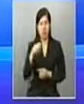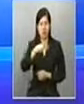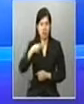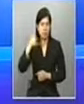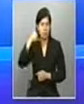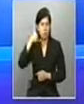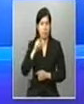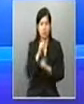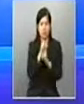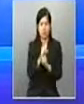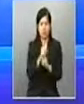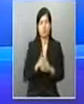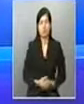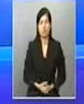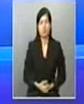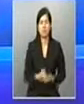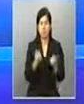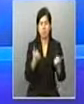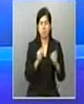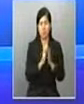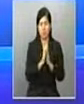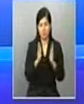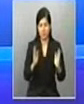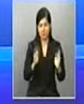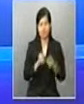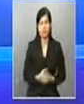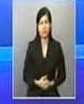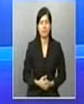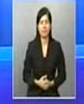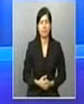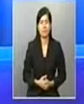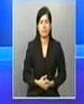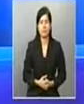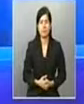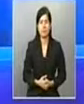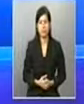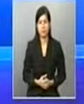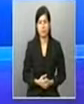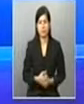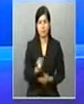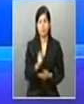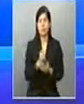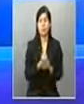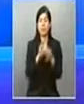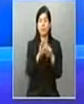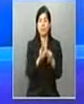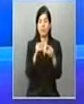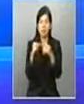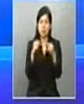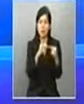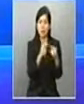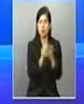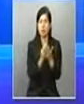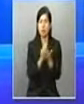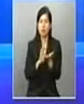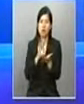086-073-8095นะครับ ค่ะได้เลยค่ะวันนี้ขอบพระคุณมากนะคะ ขอบคุณมากครับ สวัสดีค่ะก็ถือว่าเป็นเรื่องราวนะคะของการต่อยอดการลงทุนเรื่องราว